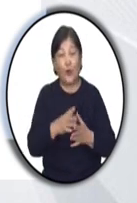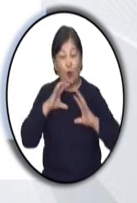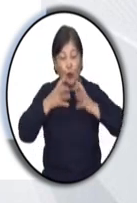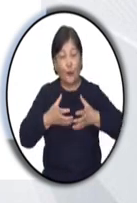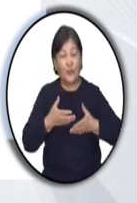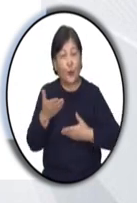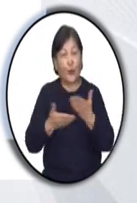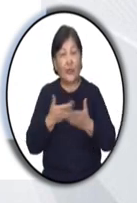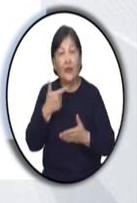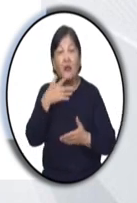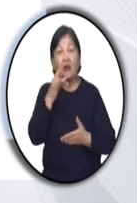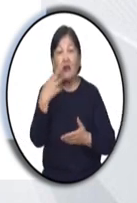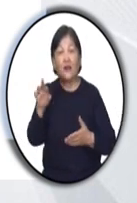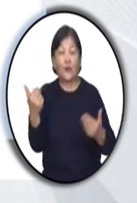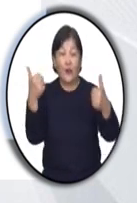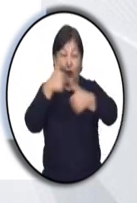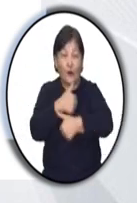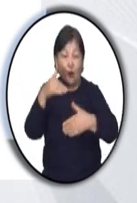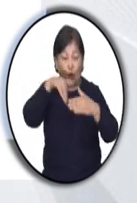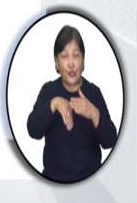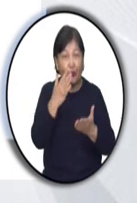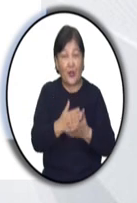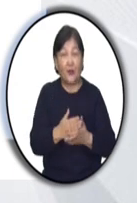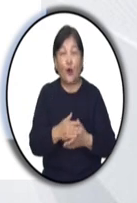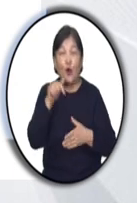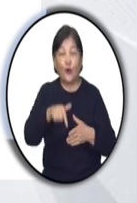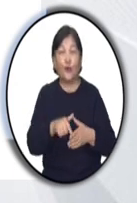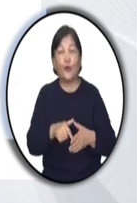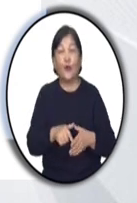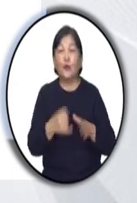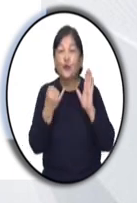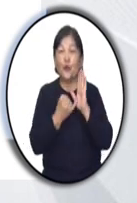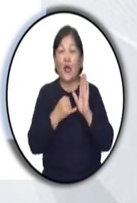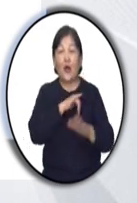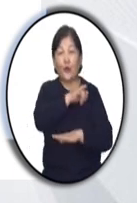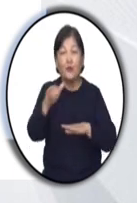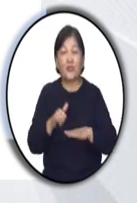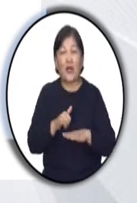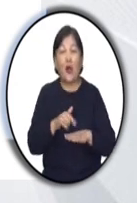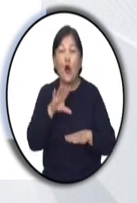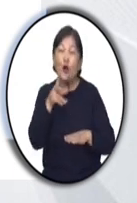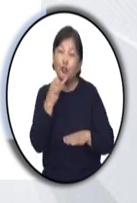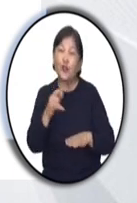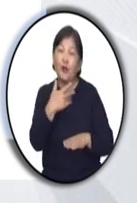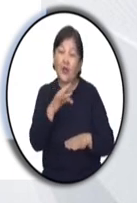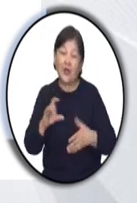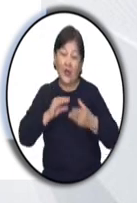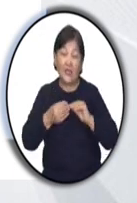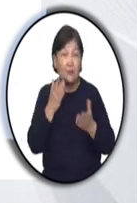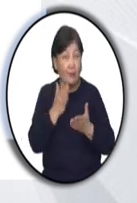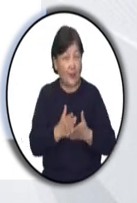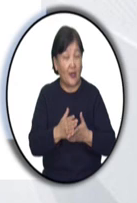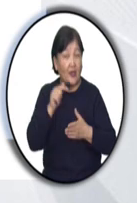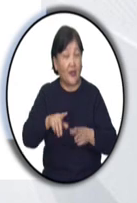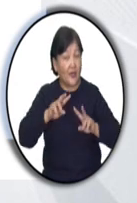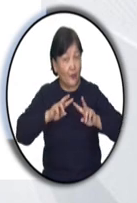байна. За мөн олон улсын худалдааны гэрээ хилэлцээрүүлэлт бол олон одоо нэгт хэрэгтэй байна. Одоогийн байдлаар бол манайх бас 6 улстай бол худалдааны